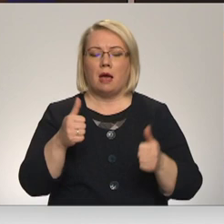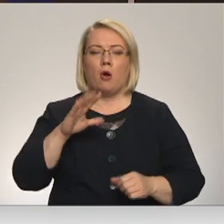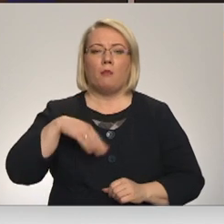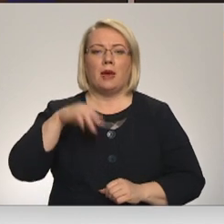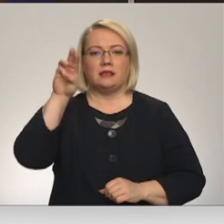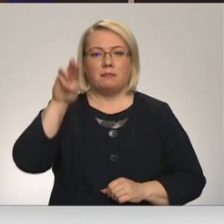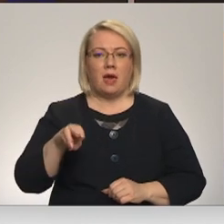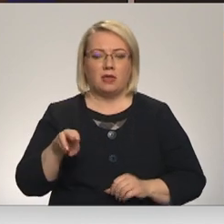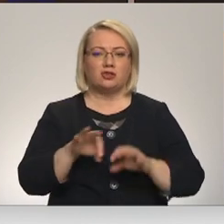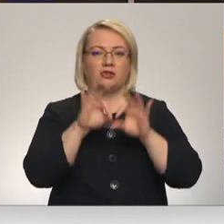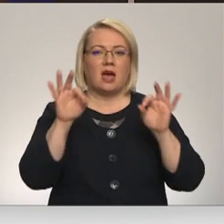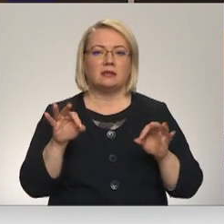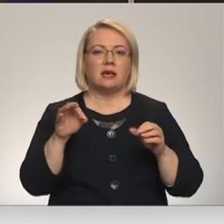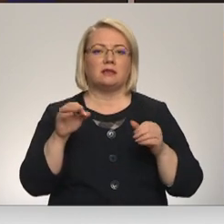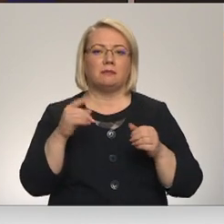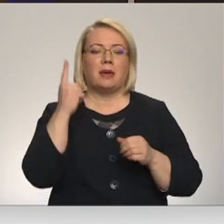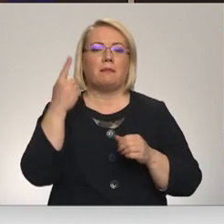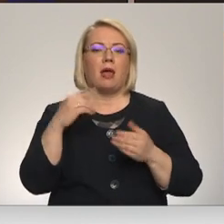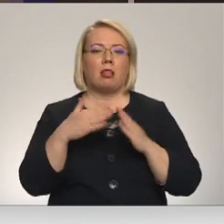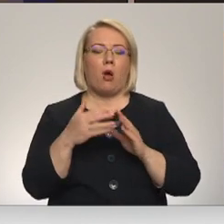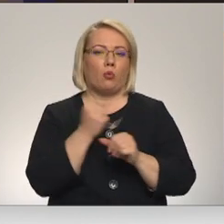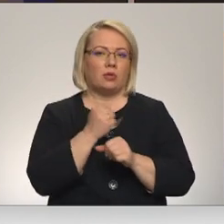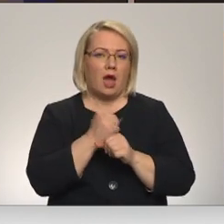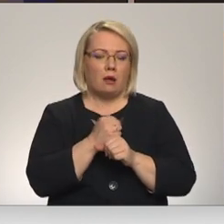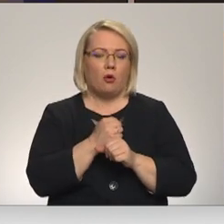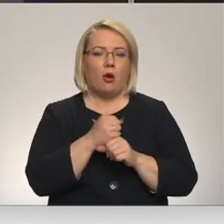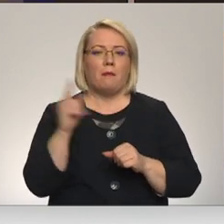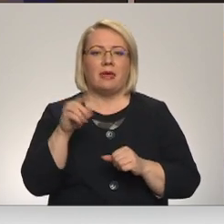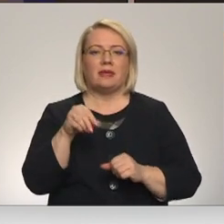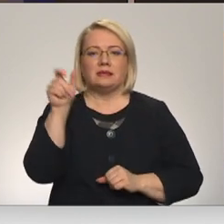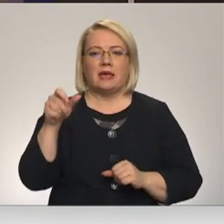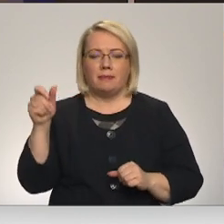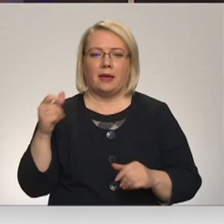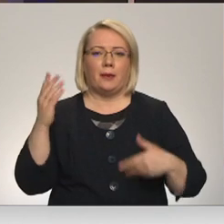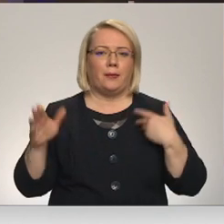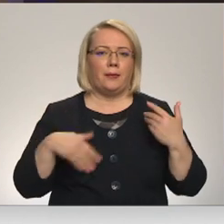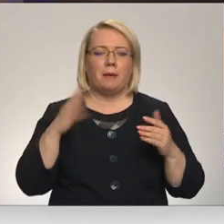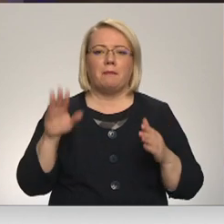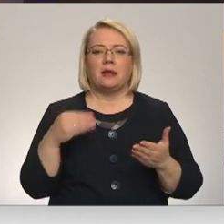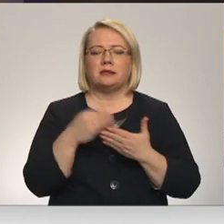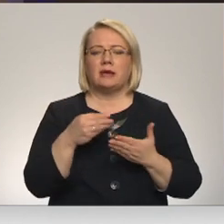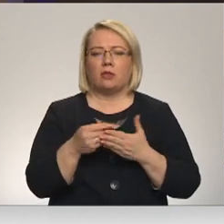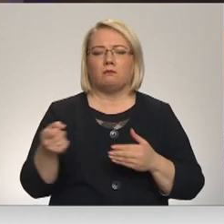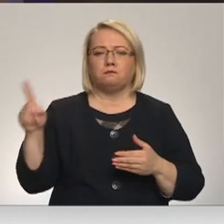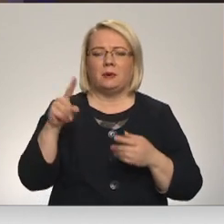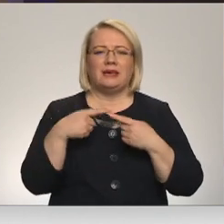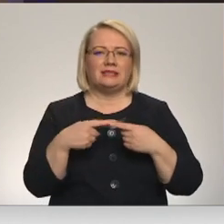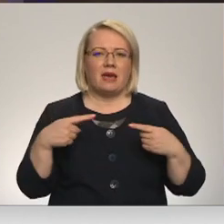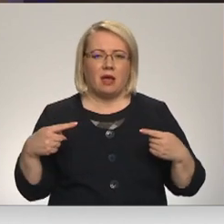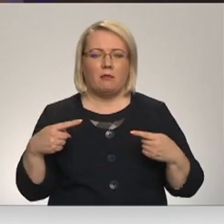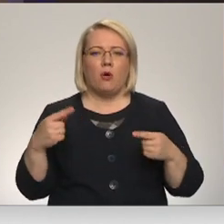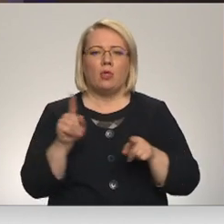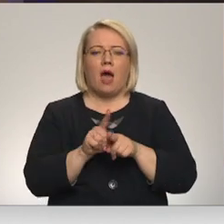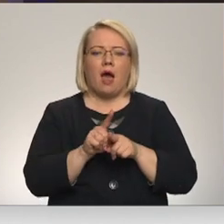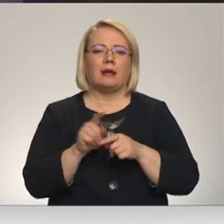sākties pirmie lauku darbi. Zemnieki gan raizējas par straujo cenu kāpumu izejvielām un ar bažām gaida Eiropas zaļā kursa ieviešanu, kas